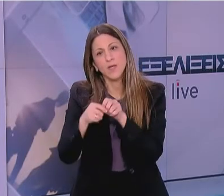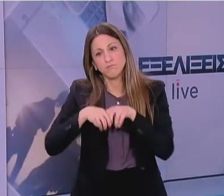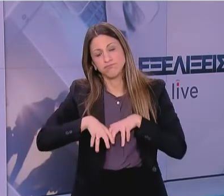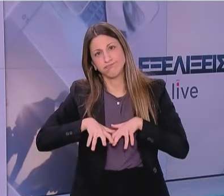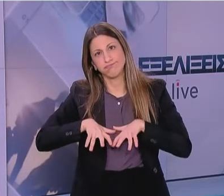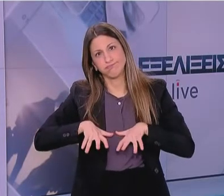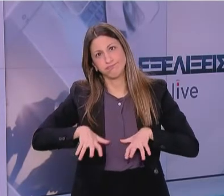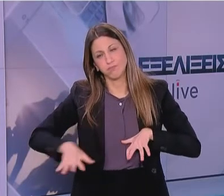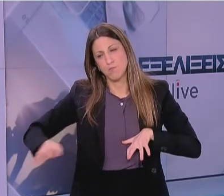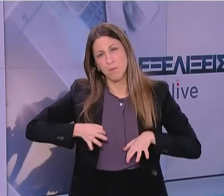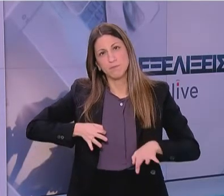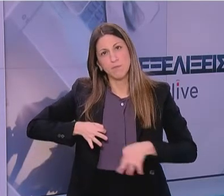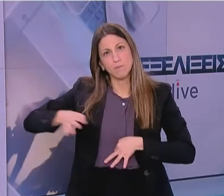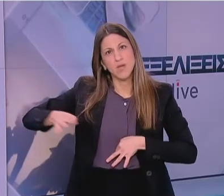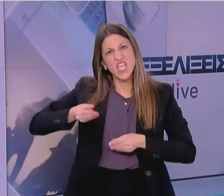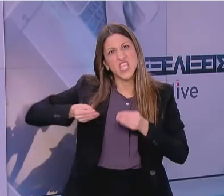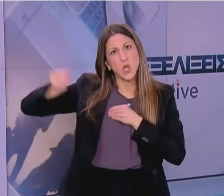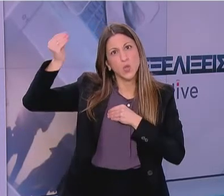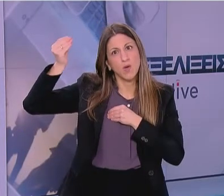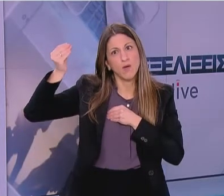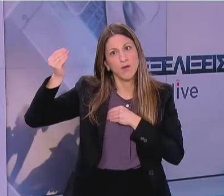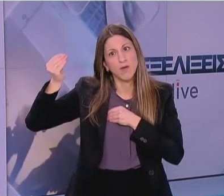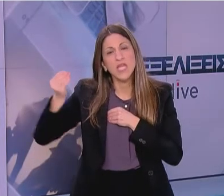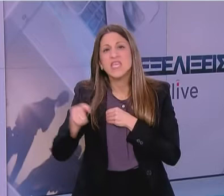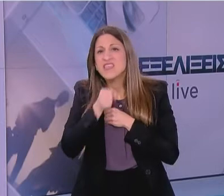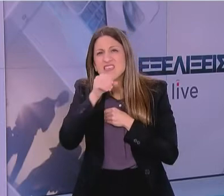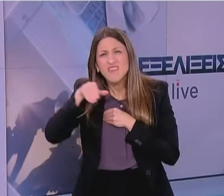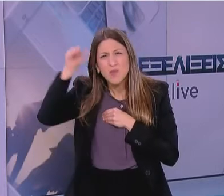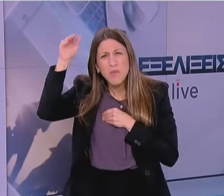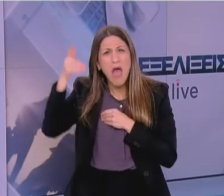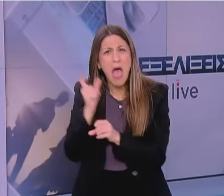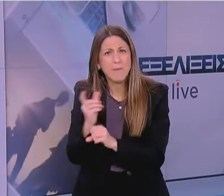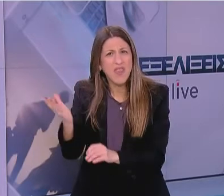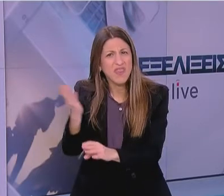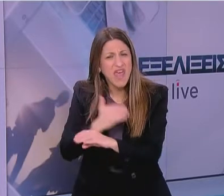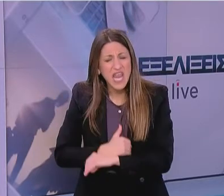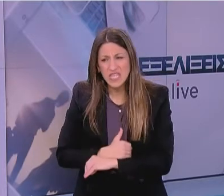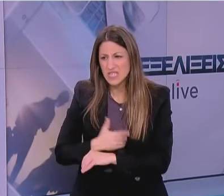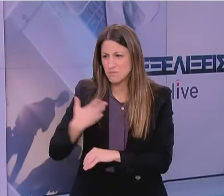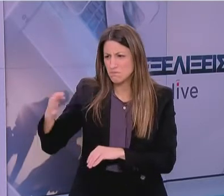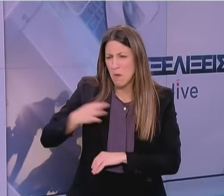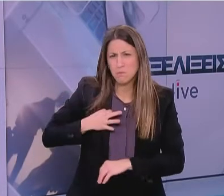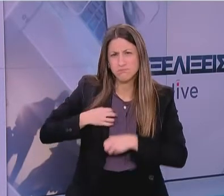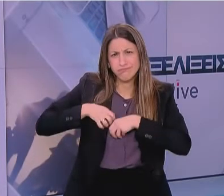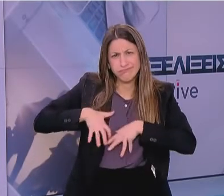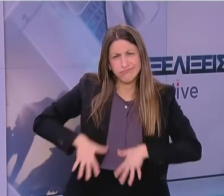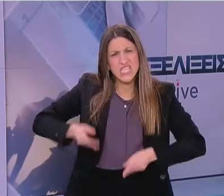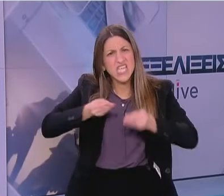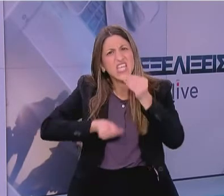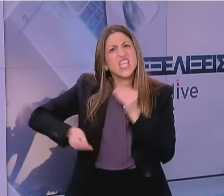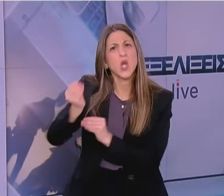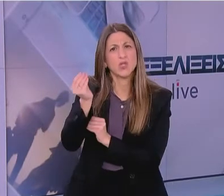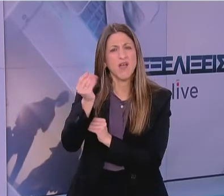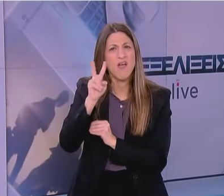εκτεταμένη. Μπορεί να είναι ένας νέος με πολύ καλό αμυντικό σύστημα, ένας ηλικιωμένος με χαμηλό ανοσιακό σύστημα και εκεί η επιδείνωση